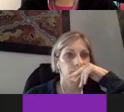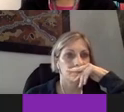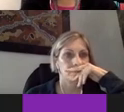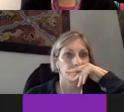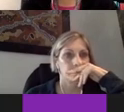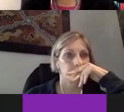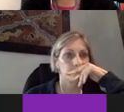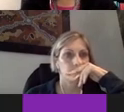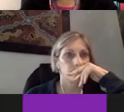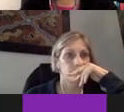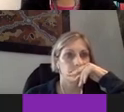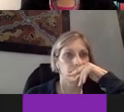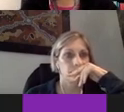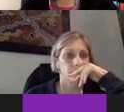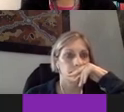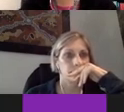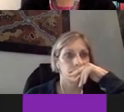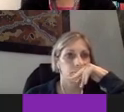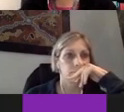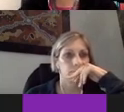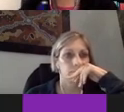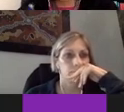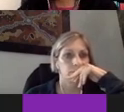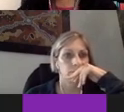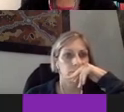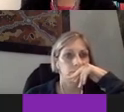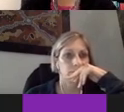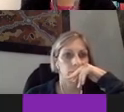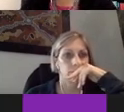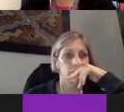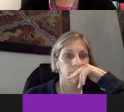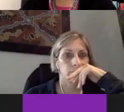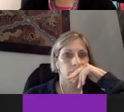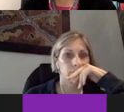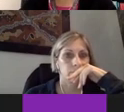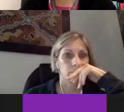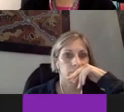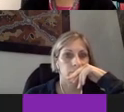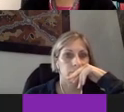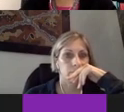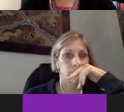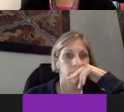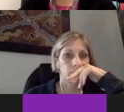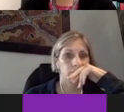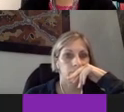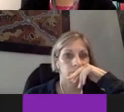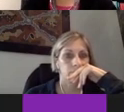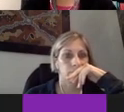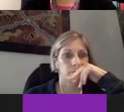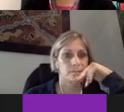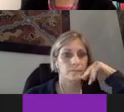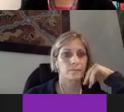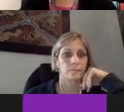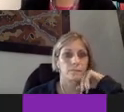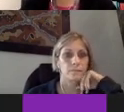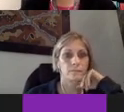diciamo che la nostra ricerca si focalizza su quelli che eh secondo me com sono i primi due livelli dell'agenda setting ma in realtà ce ne